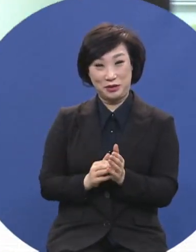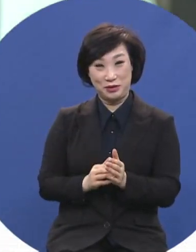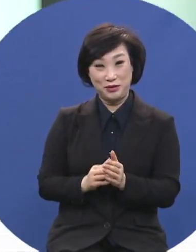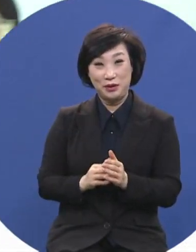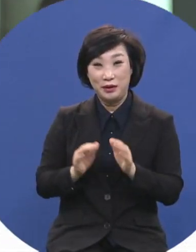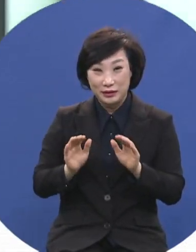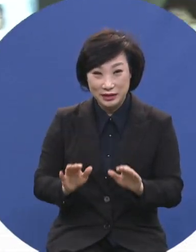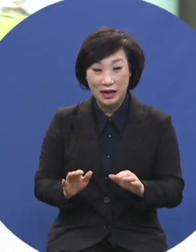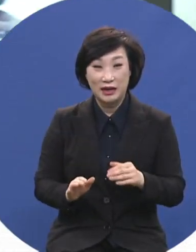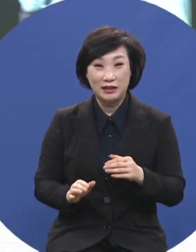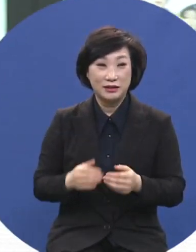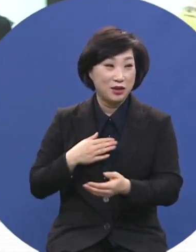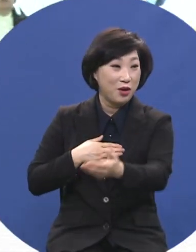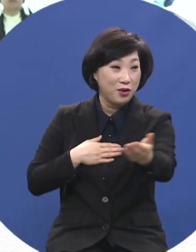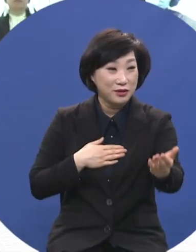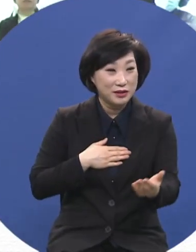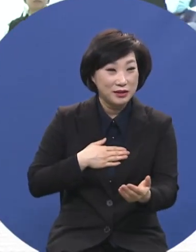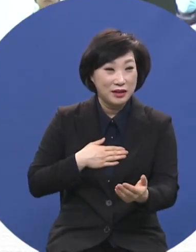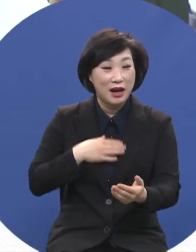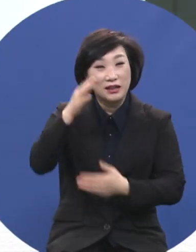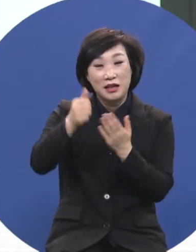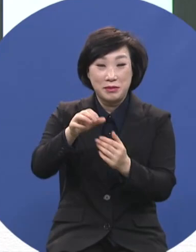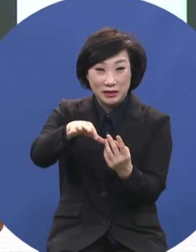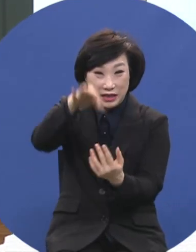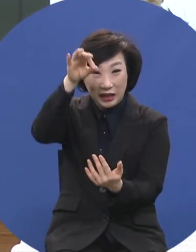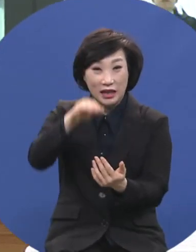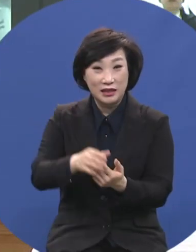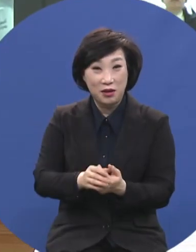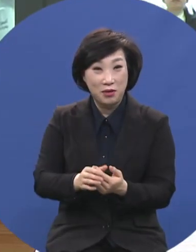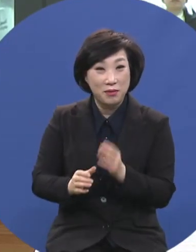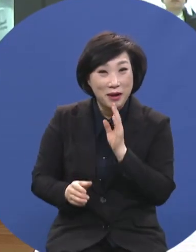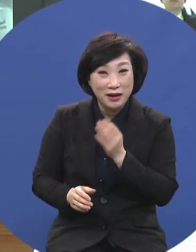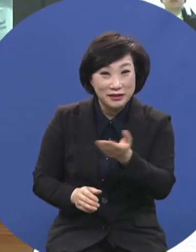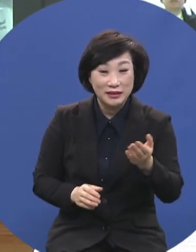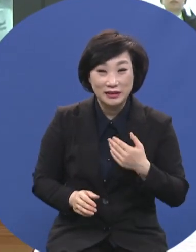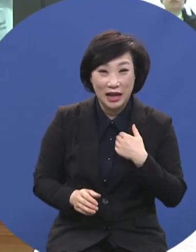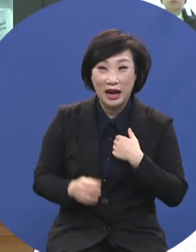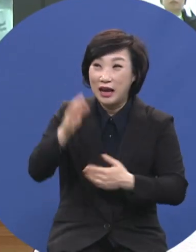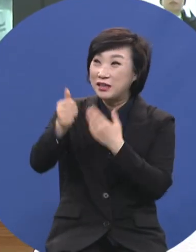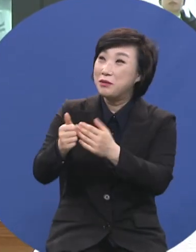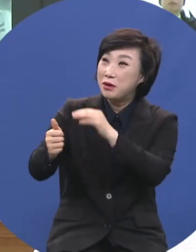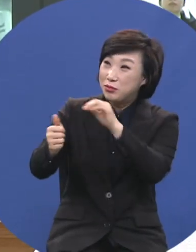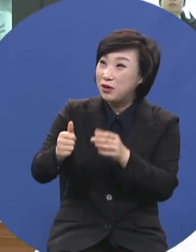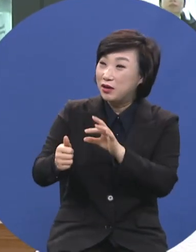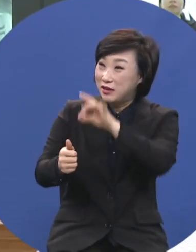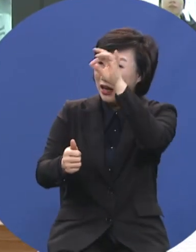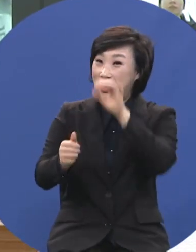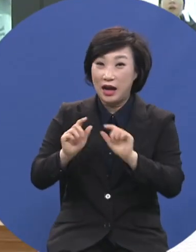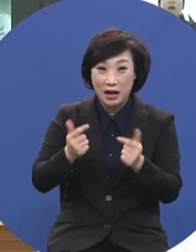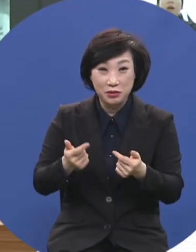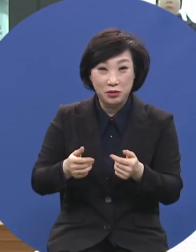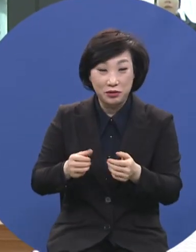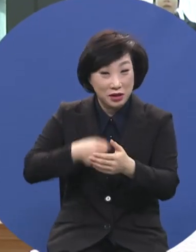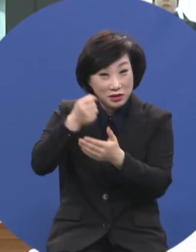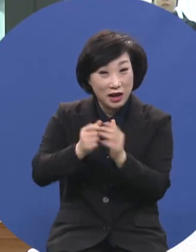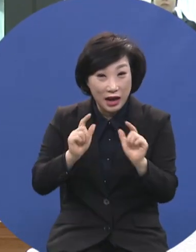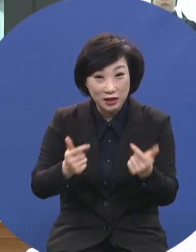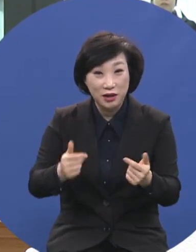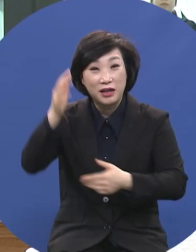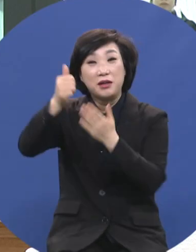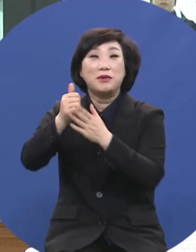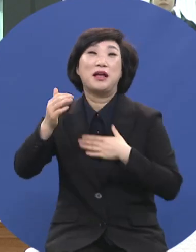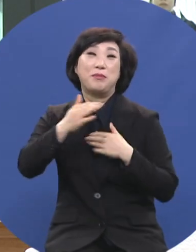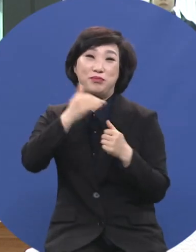그래서 내가 너희를 택했다고. 너희가 나를 택하는 것이 아니라 내가 너희를 택했다는 거예요. 찾았다는